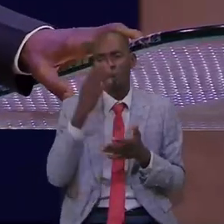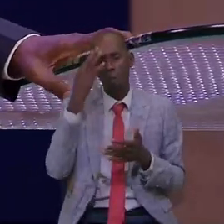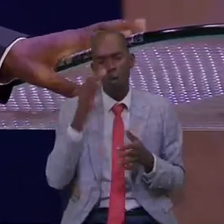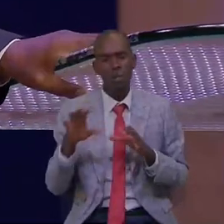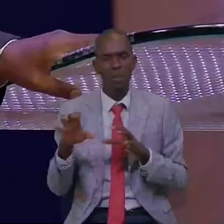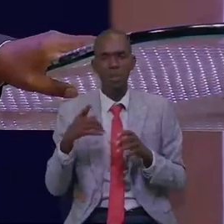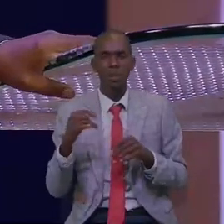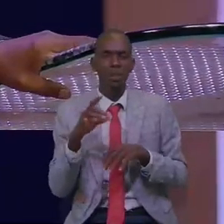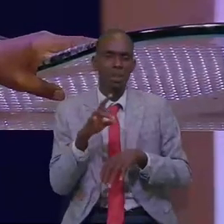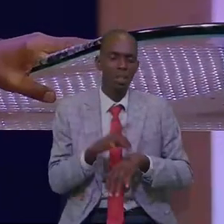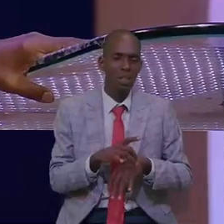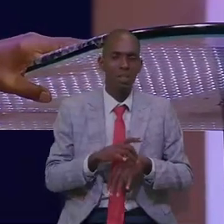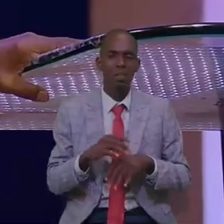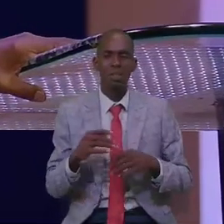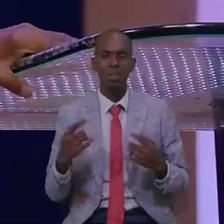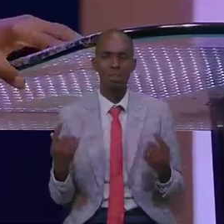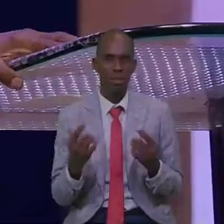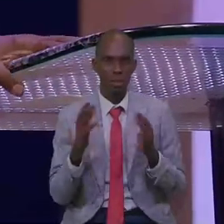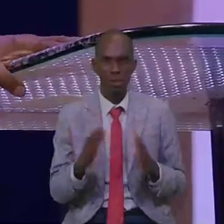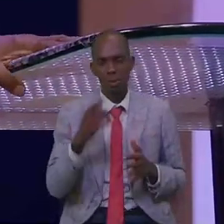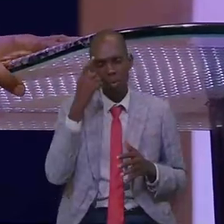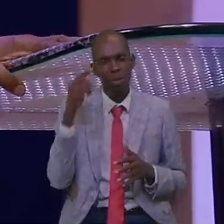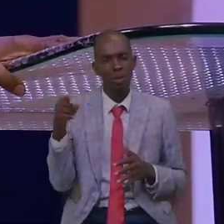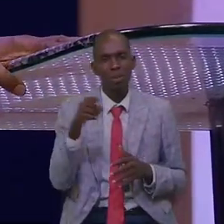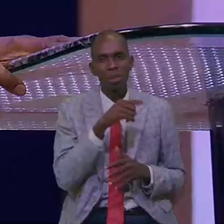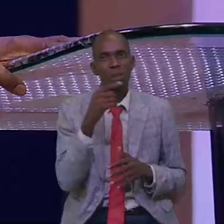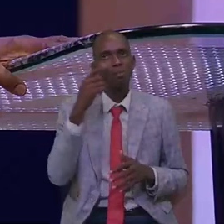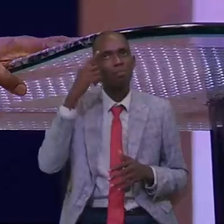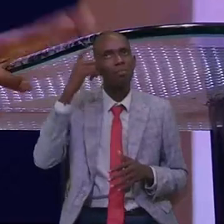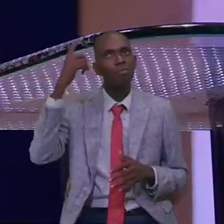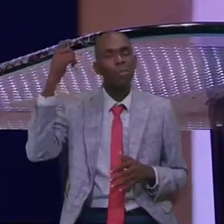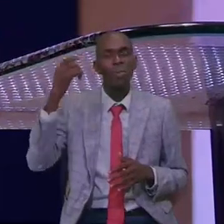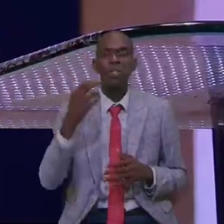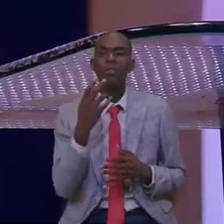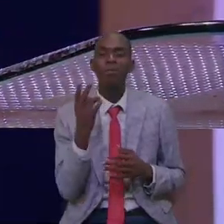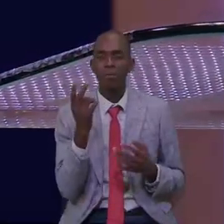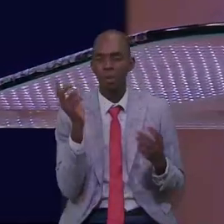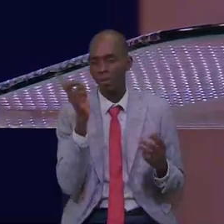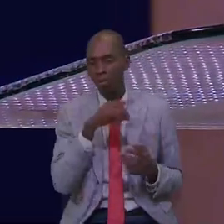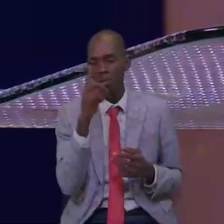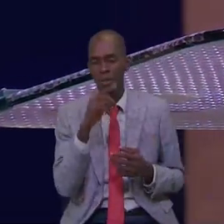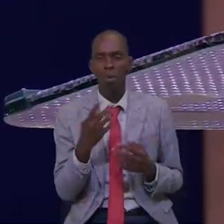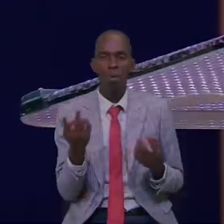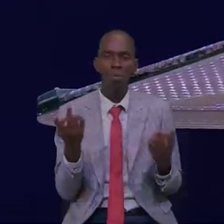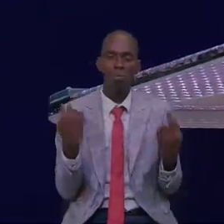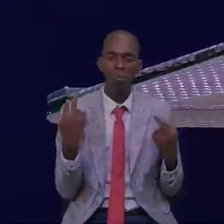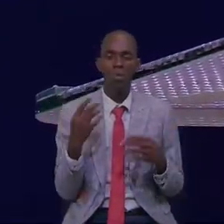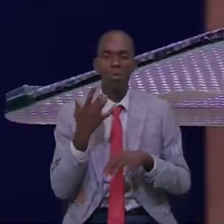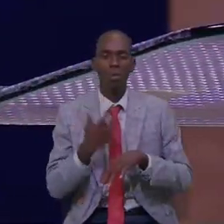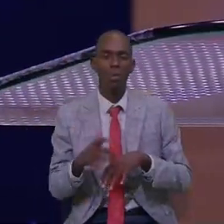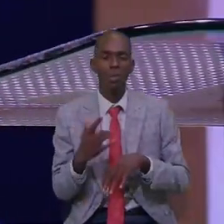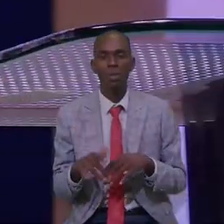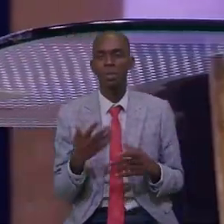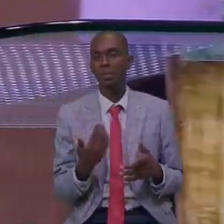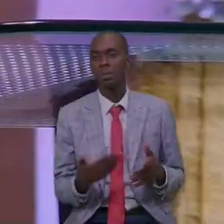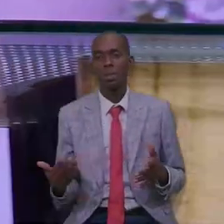parmi les nations ses vaines pensées parmi les peuples? Verset 2. Pourquoi les rois de la terre